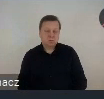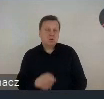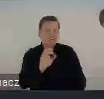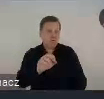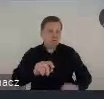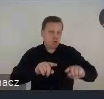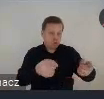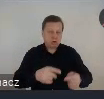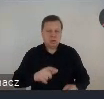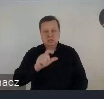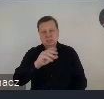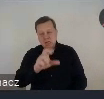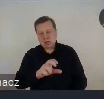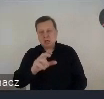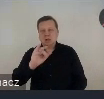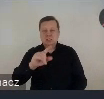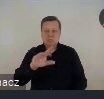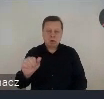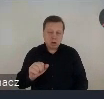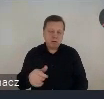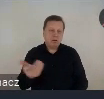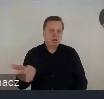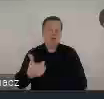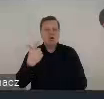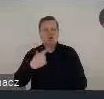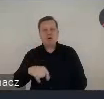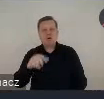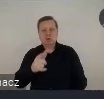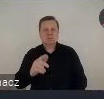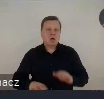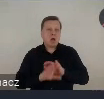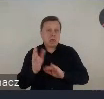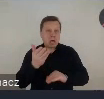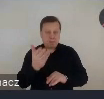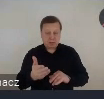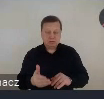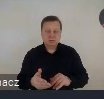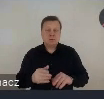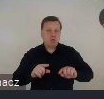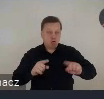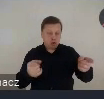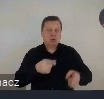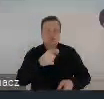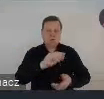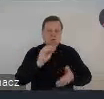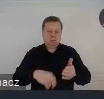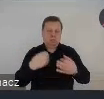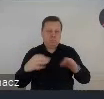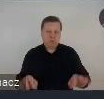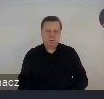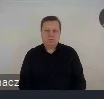ze strony cechu lub izby rzemieślniczej, przez osoby reprezentujące tą organizację. Do tego